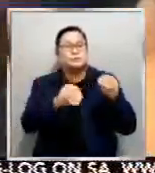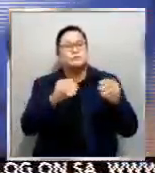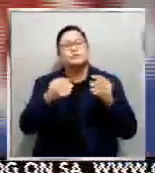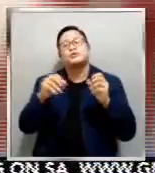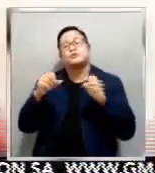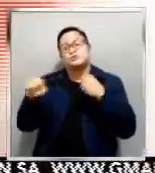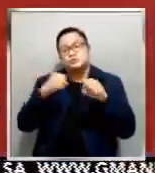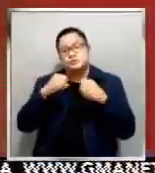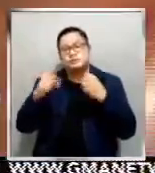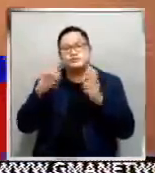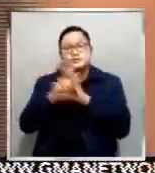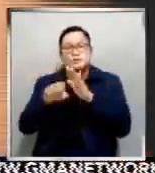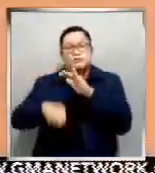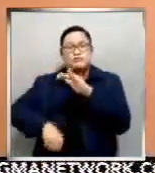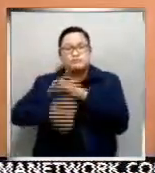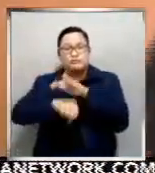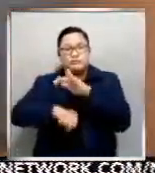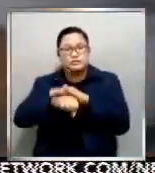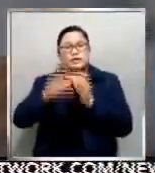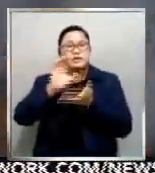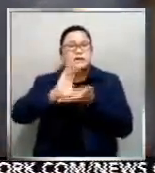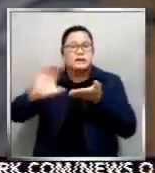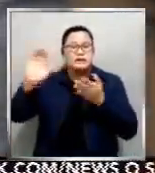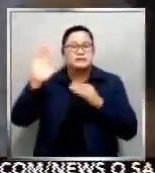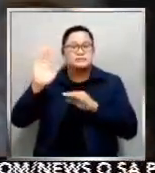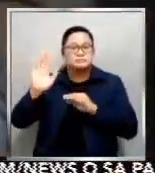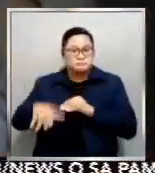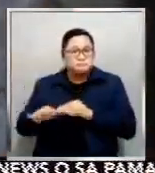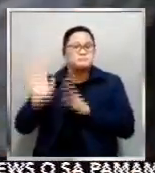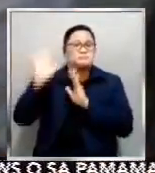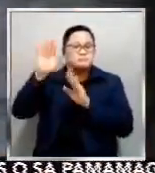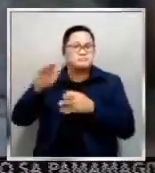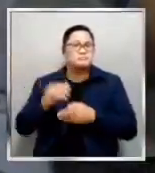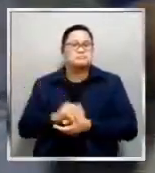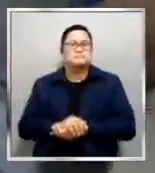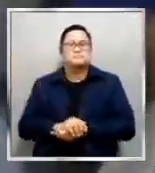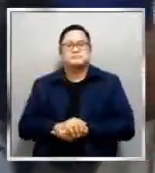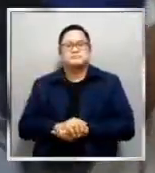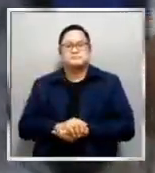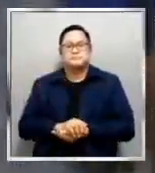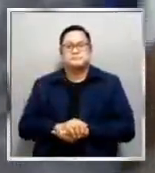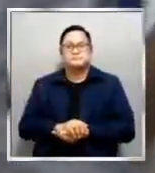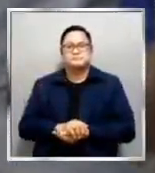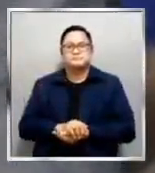college basketball. Chino Trinidad Agututo, 24 Oras.